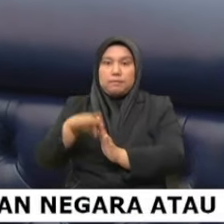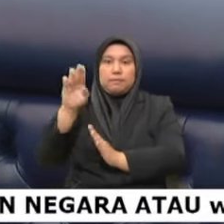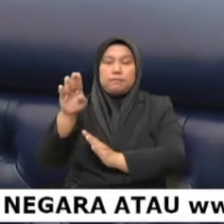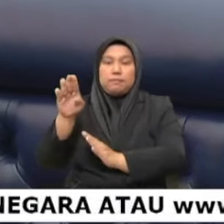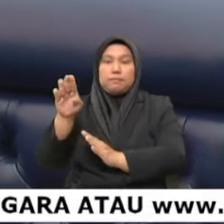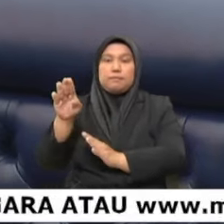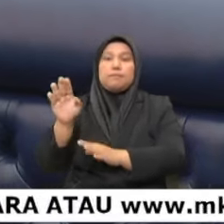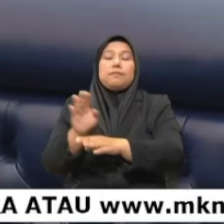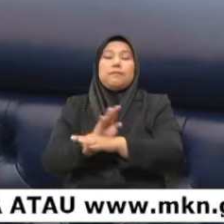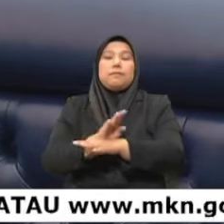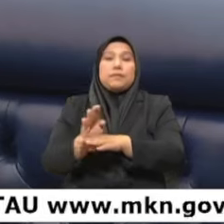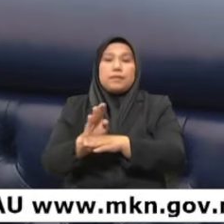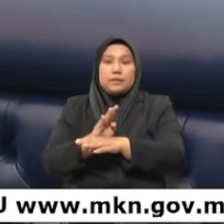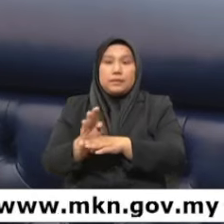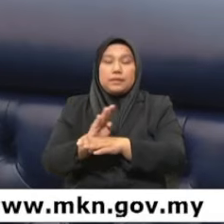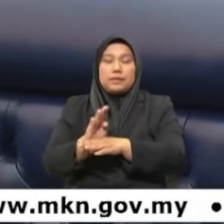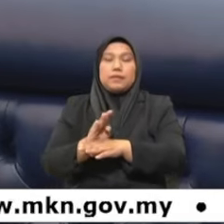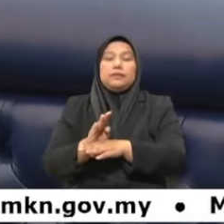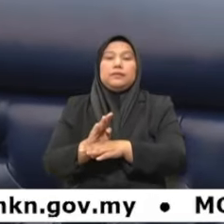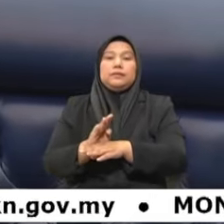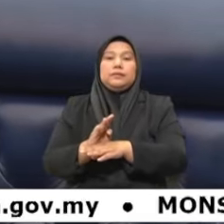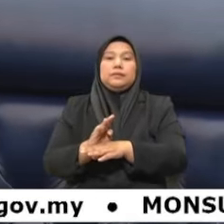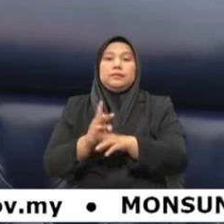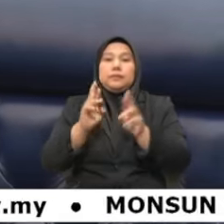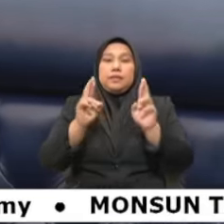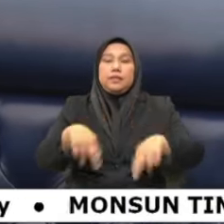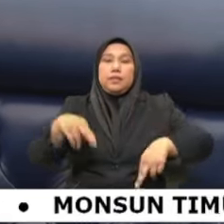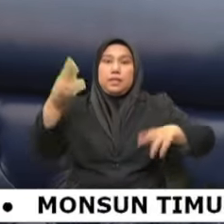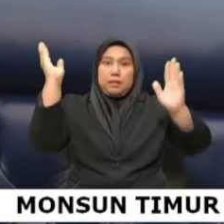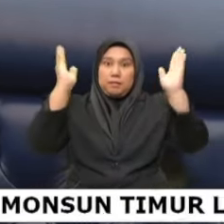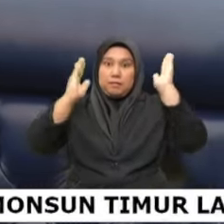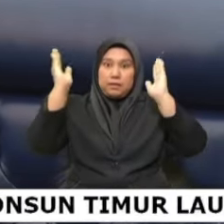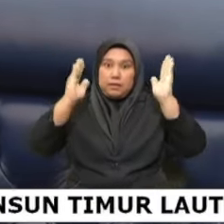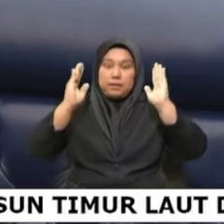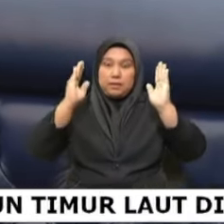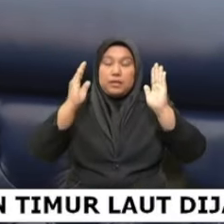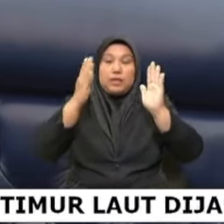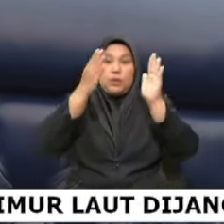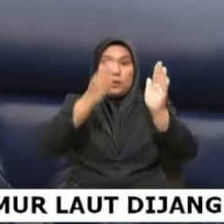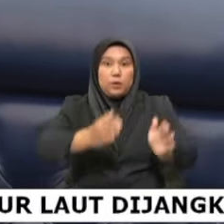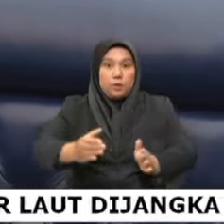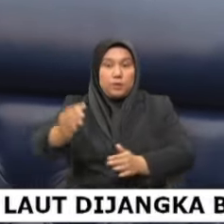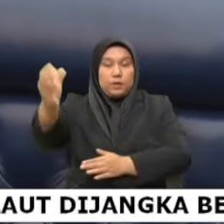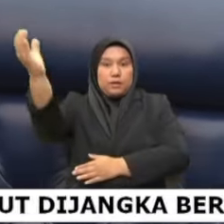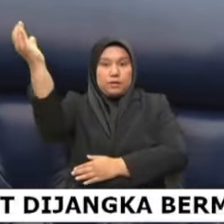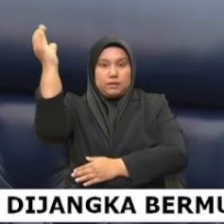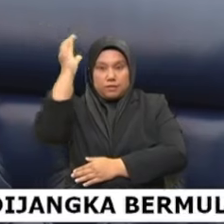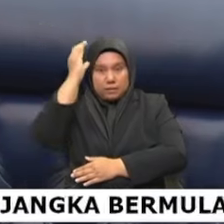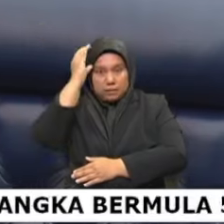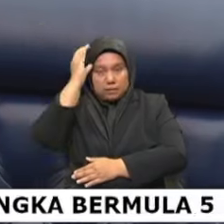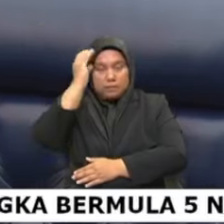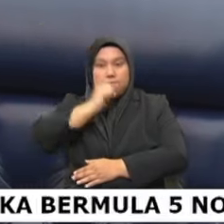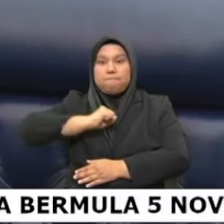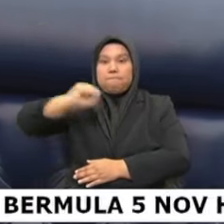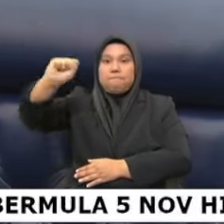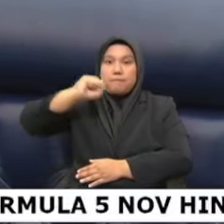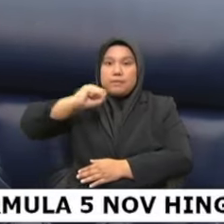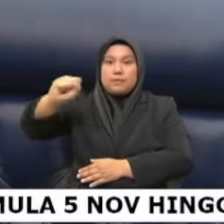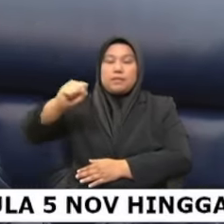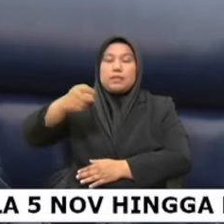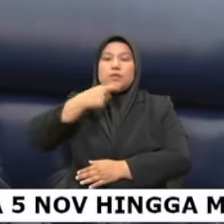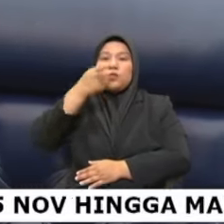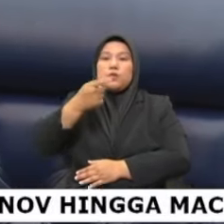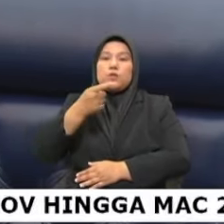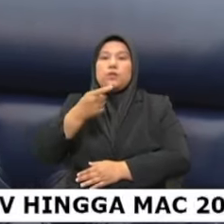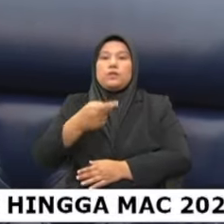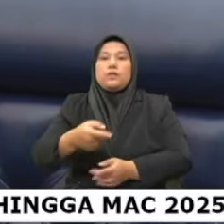Cina. Datang dari Semporna yang membantah, mempersoalkan supaya saya bangkitkan perkara ini di Parlimen. Jadi saya minta